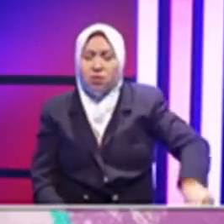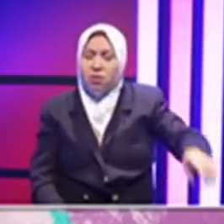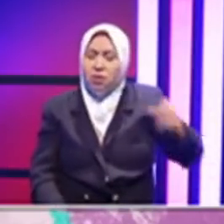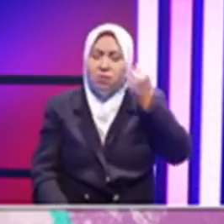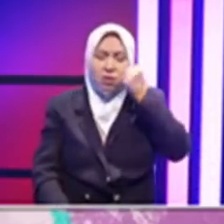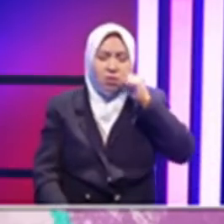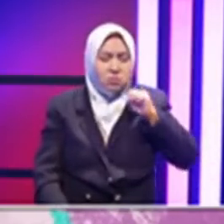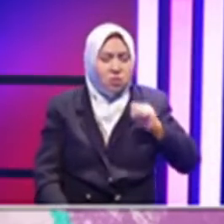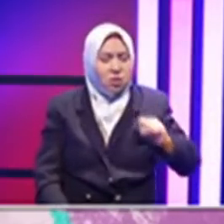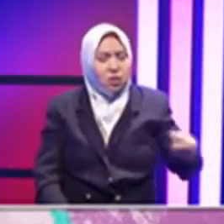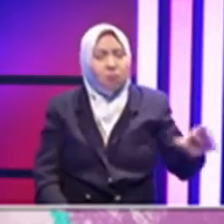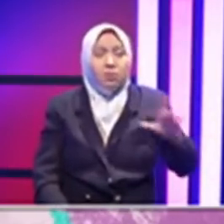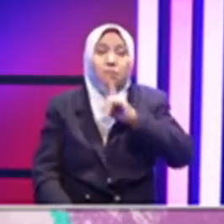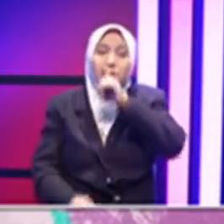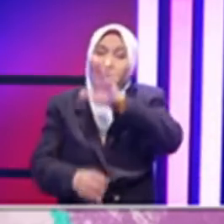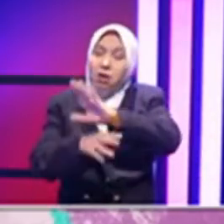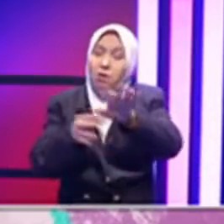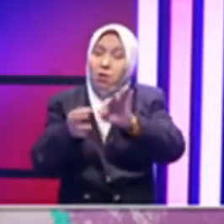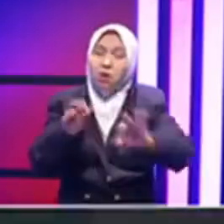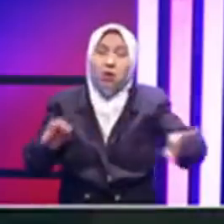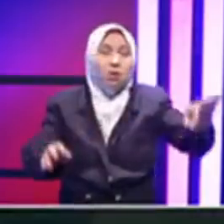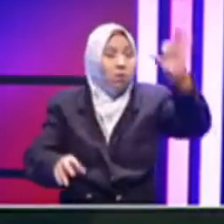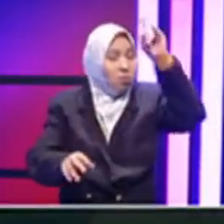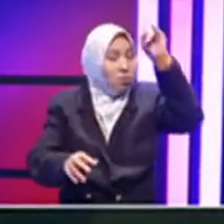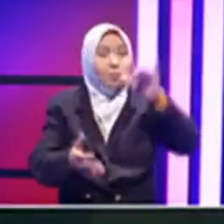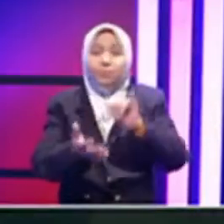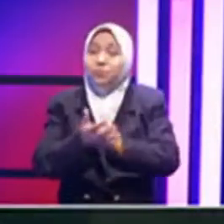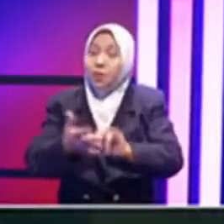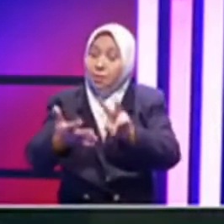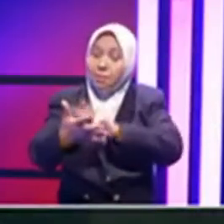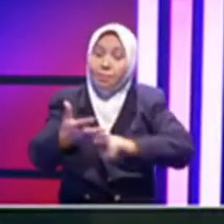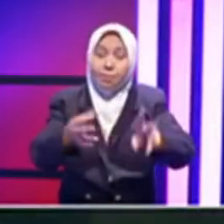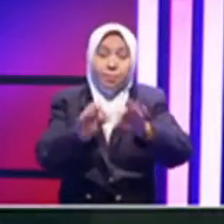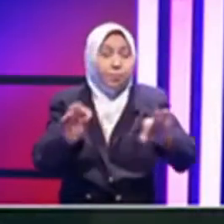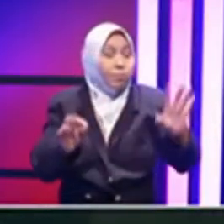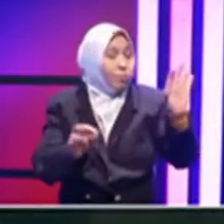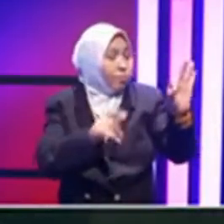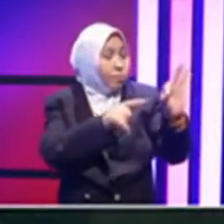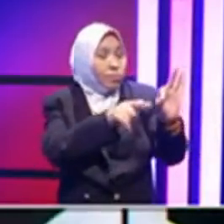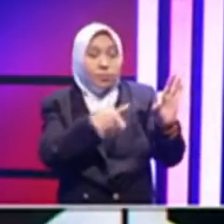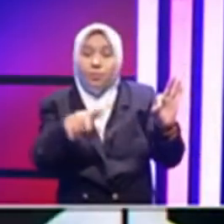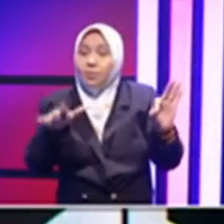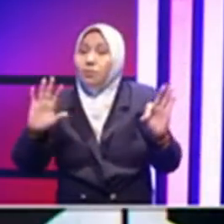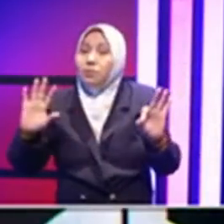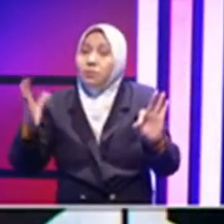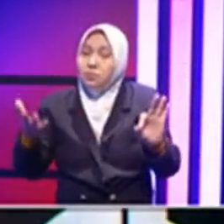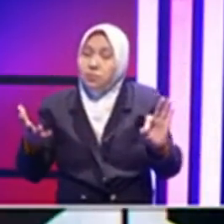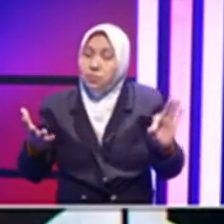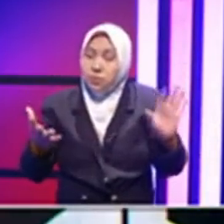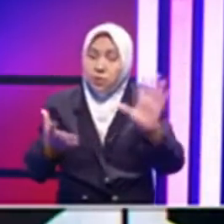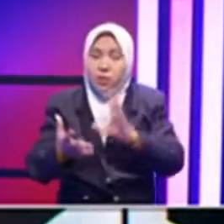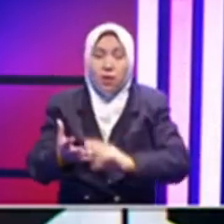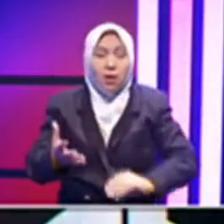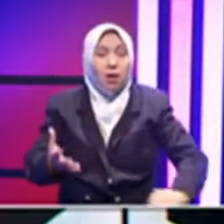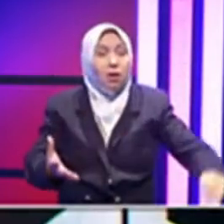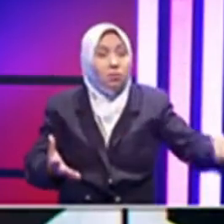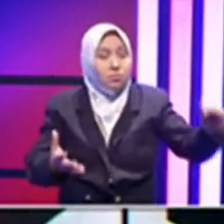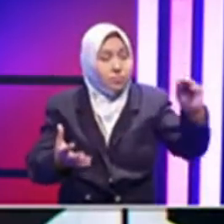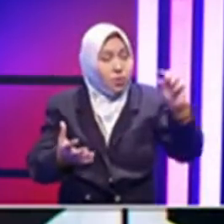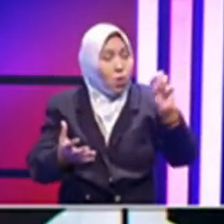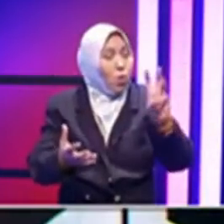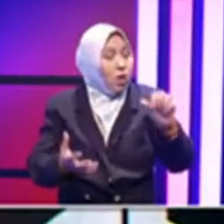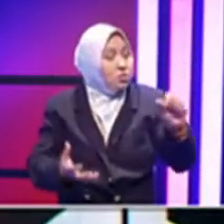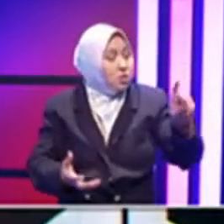جديد صدق الله. Surah Al-Azim, kita telah bacaan ayat yang ke-9 hingga ayat yang ke-15. Wanazzalna minas samaa'i